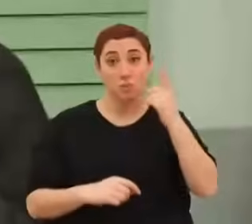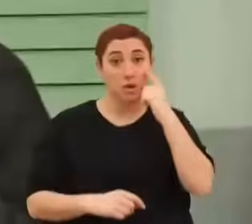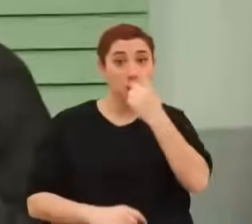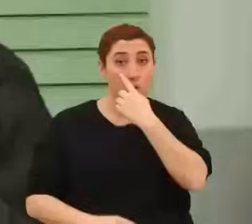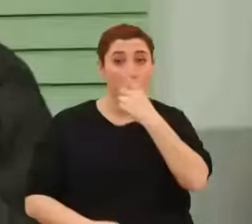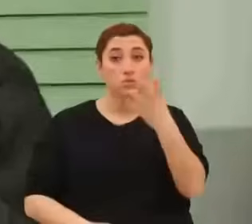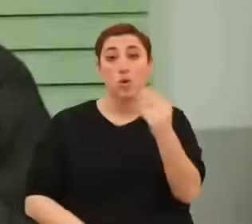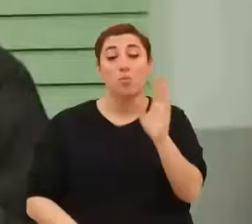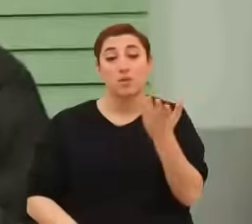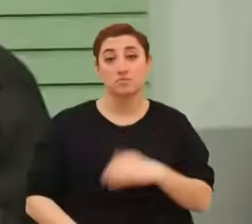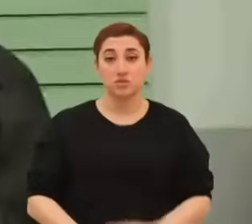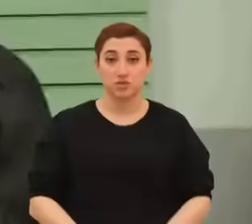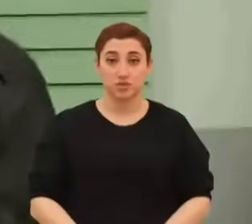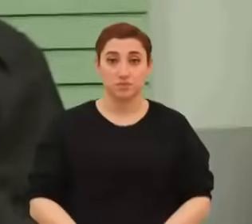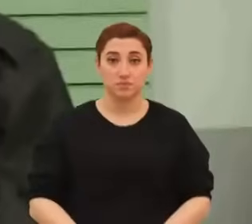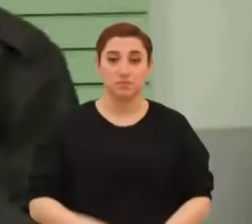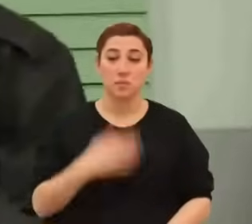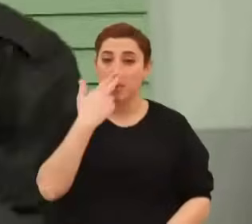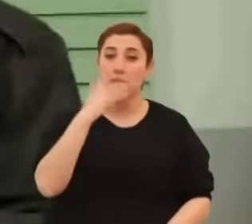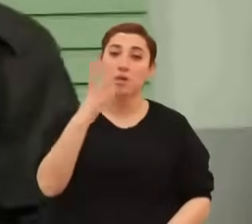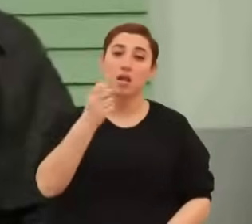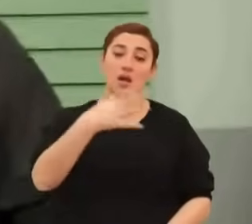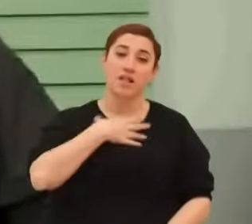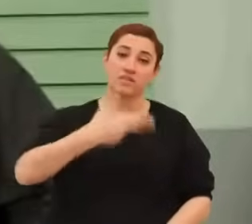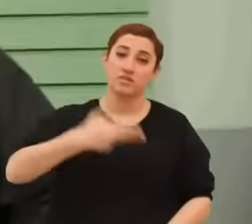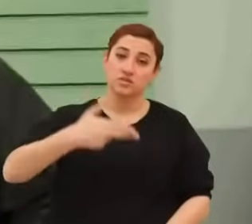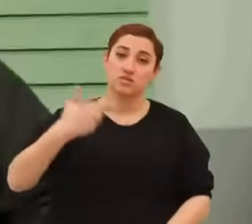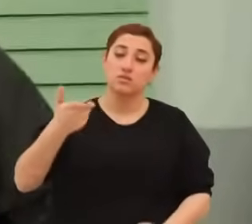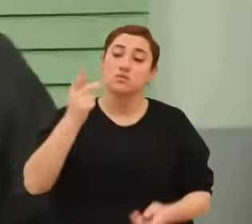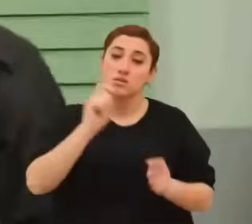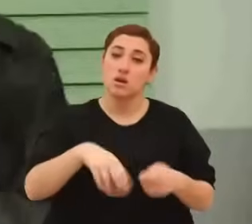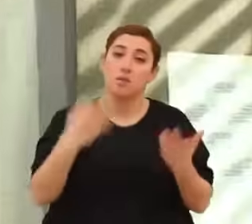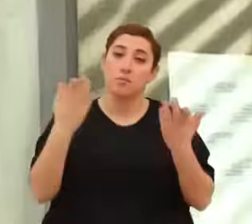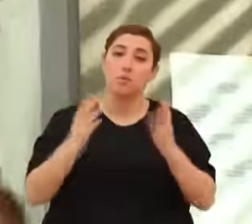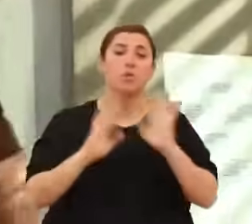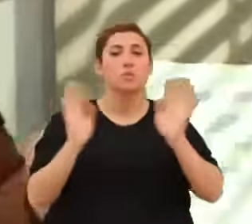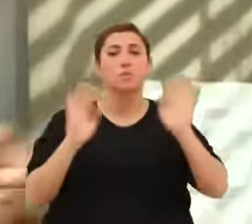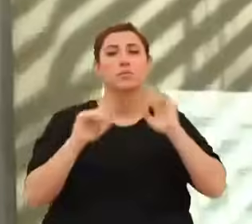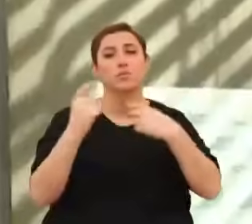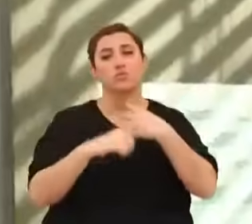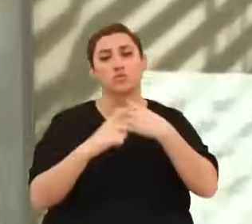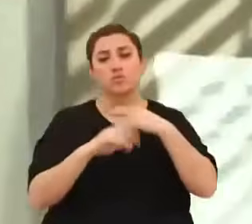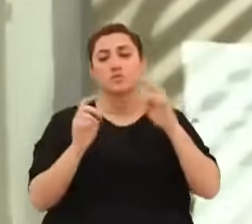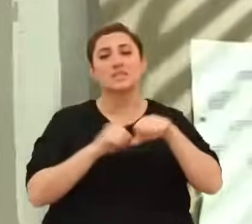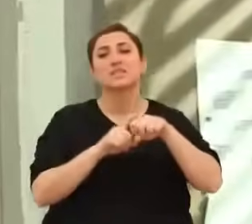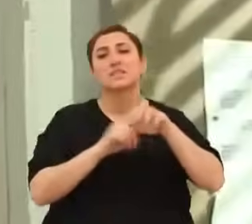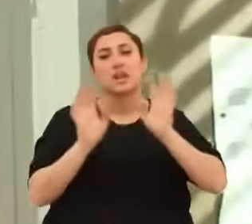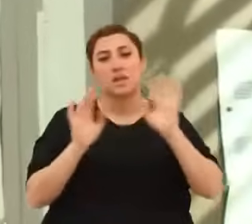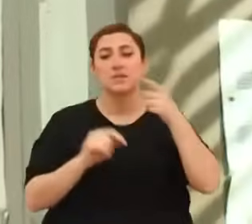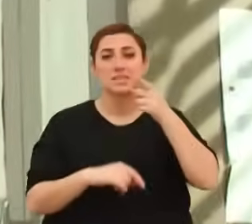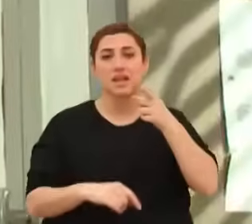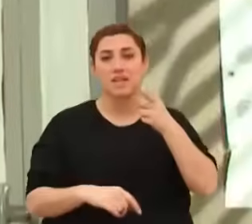gözleri de olmamış ki. Ya beğenmediysen al kendin çiz Bekir. Al kendin çiz. Yok yok tamam Yusuf, sinirlenme.